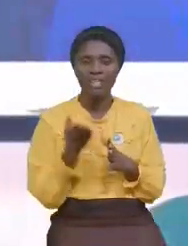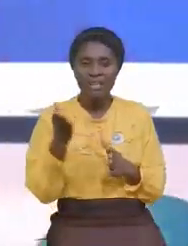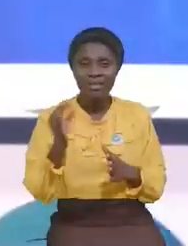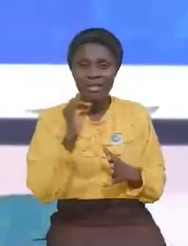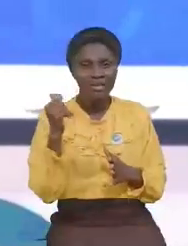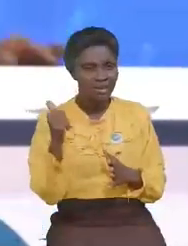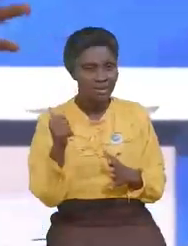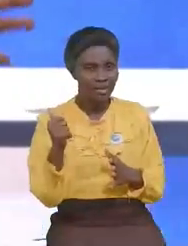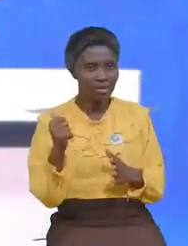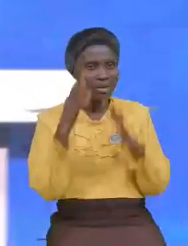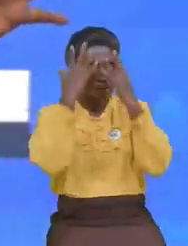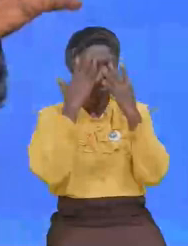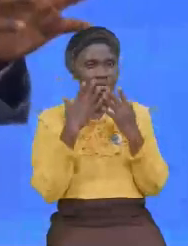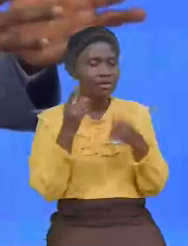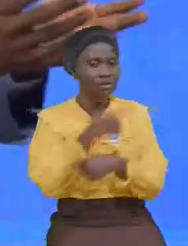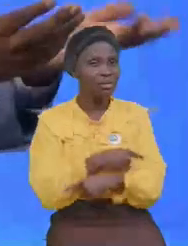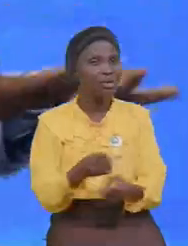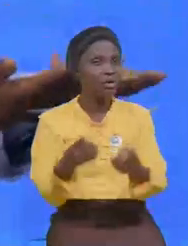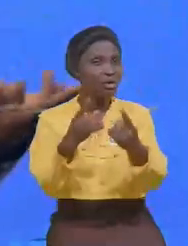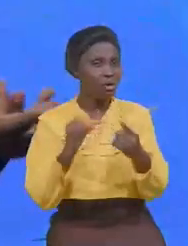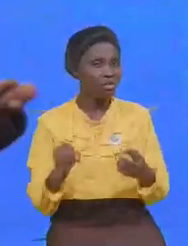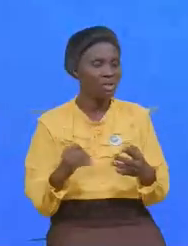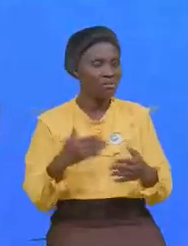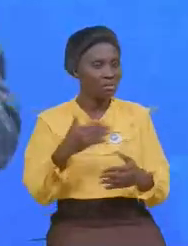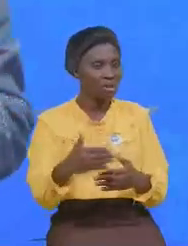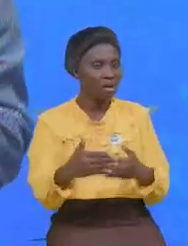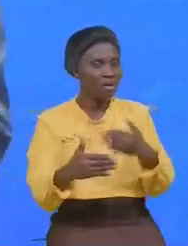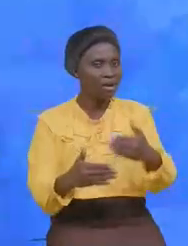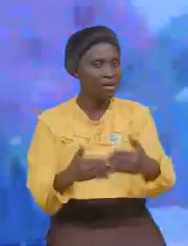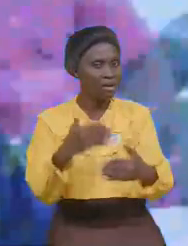Il y a un jour triste qui vient bientôt.